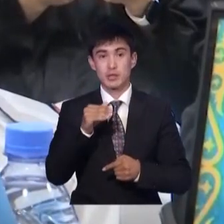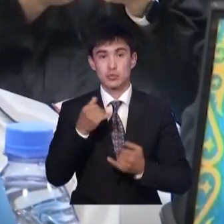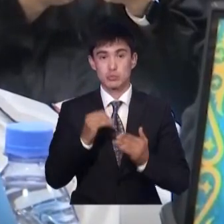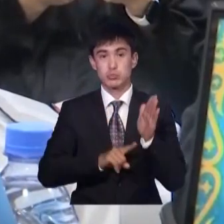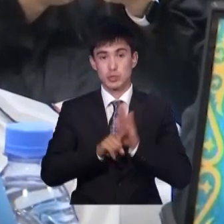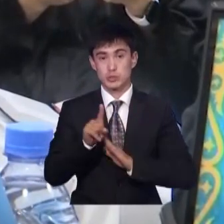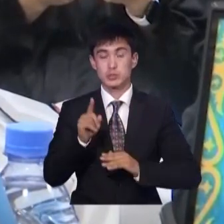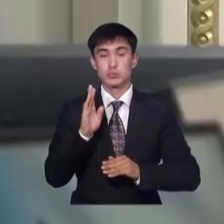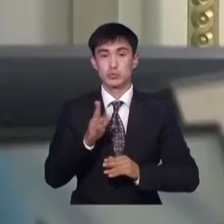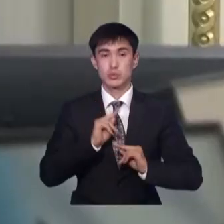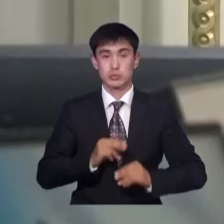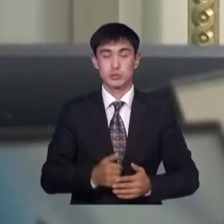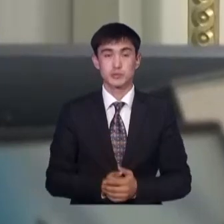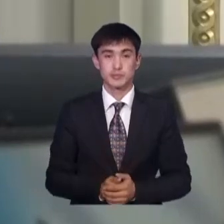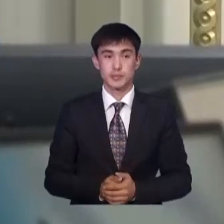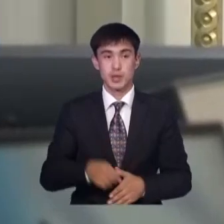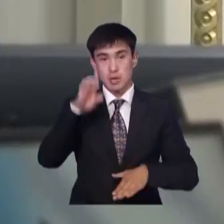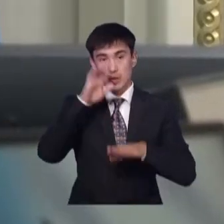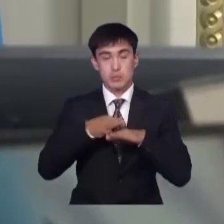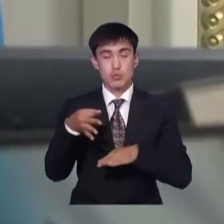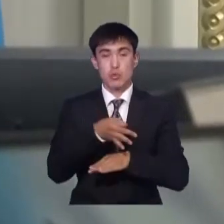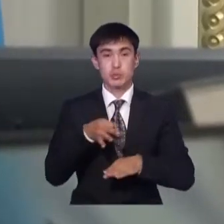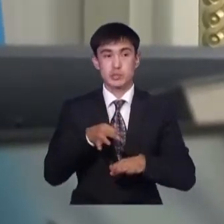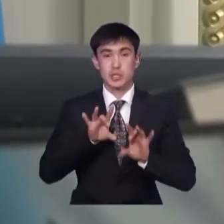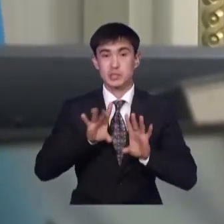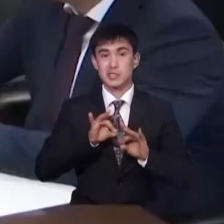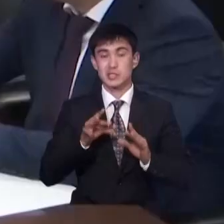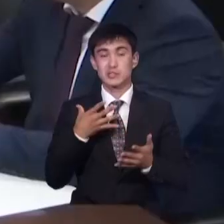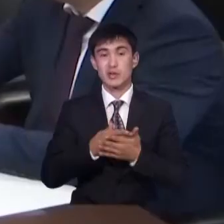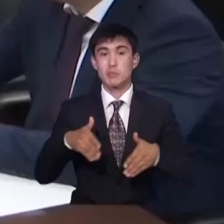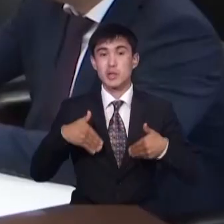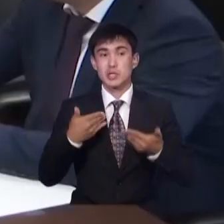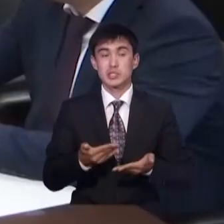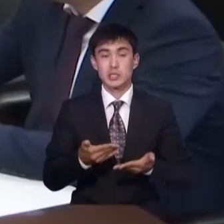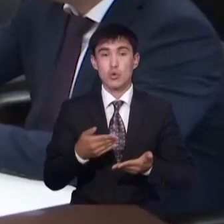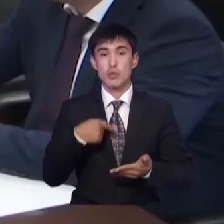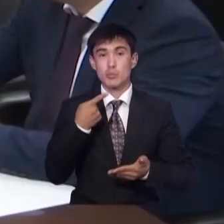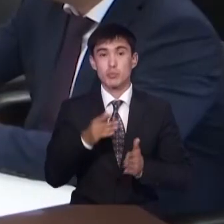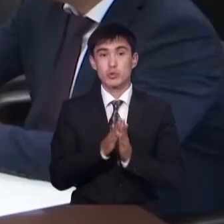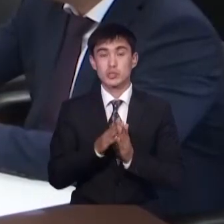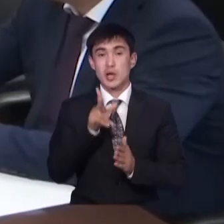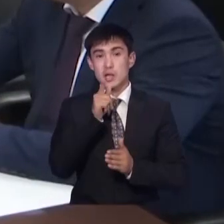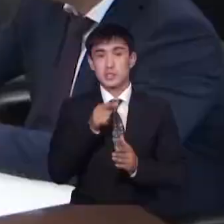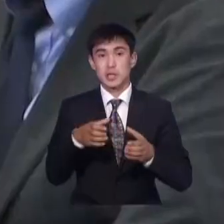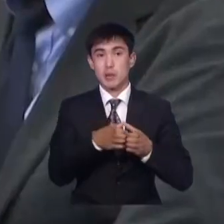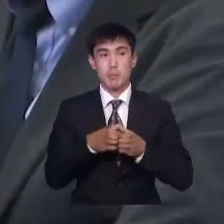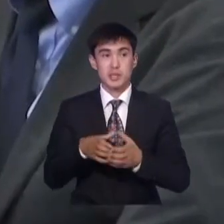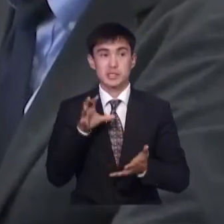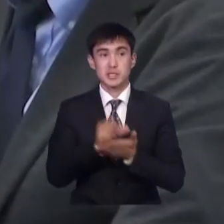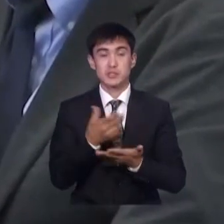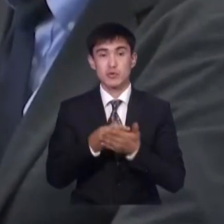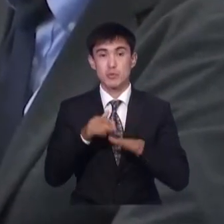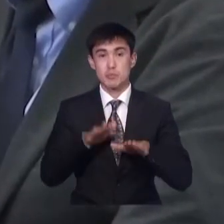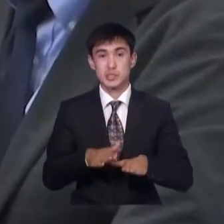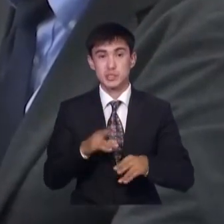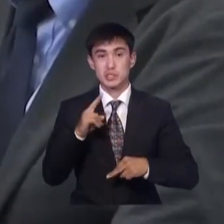будем запускать. Аким области, в свою очередь, озвучил и свои предложения. Он призвал южнокорейские компании занять свою нишу